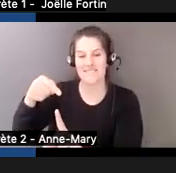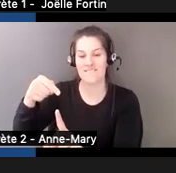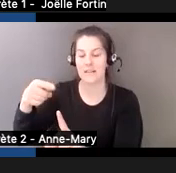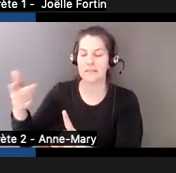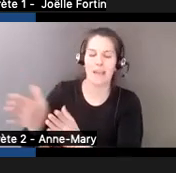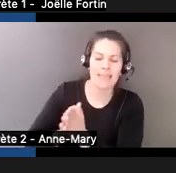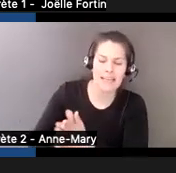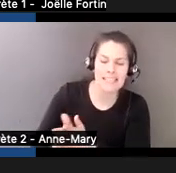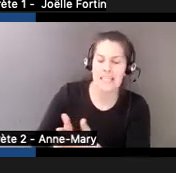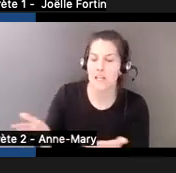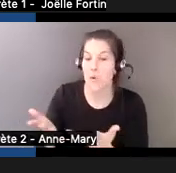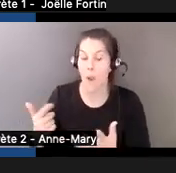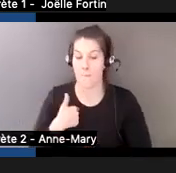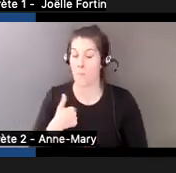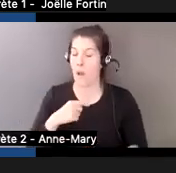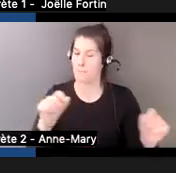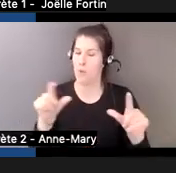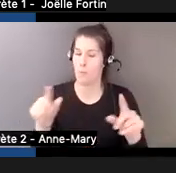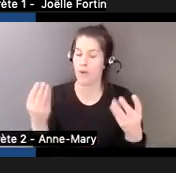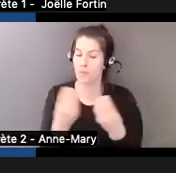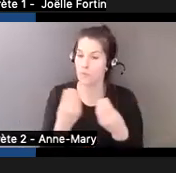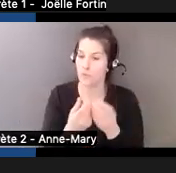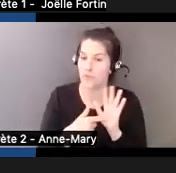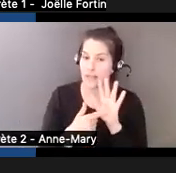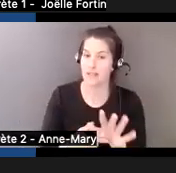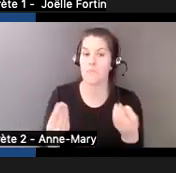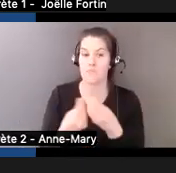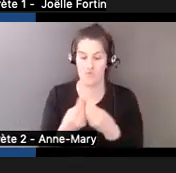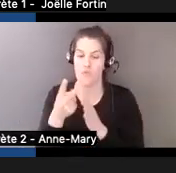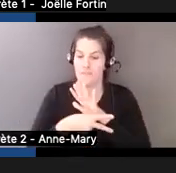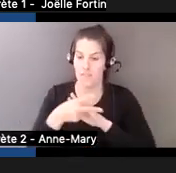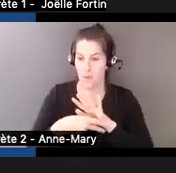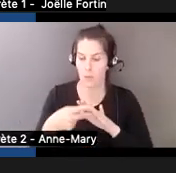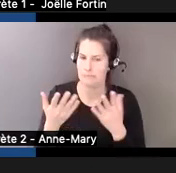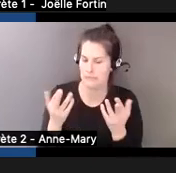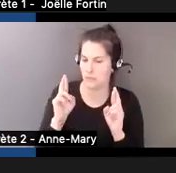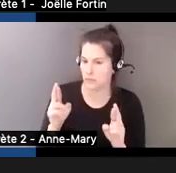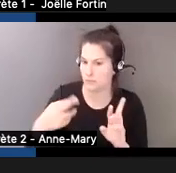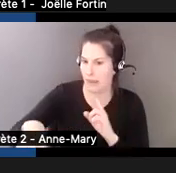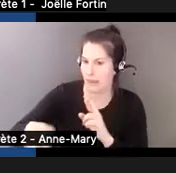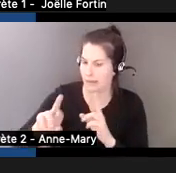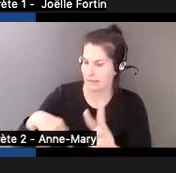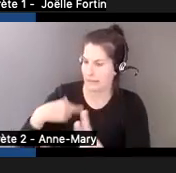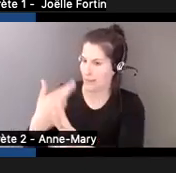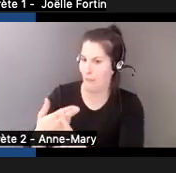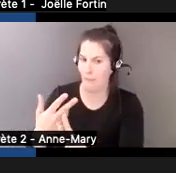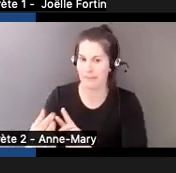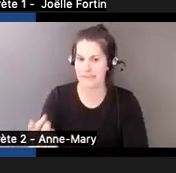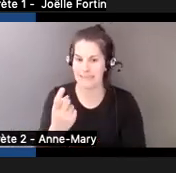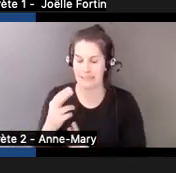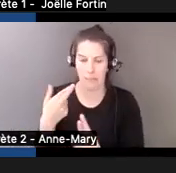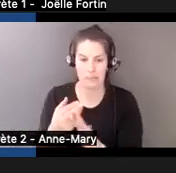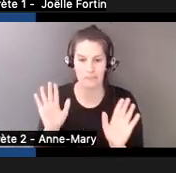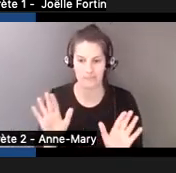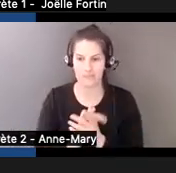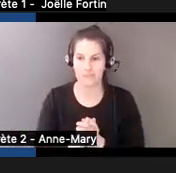J'utilise un PowerPoint, beaucoup d'exemples et beaucoup de vidéoclips. J'espère que ça a répondu à votre question. OK.